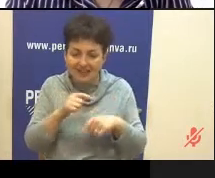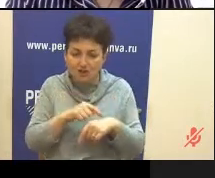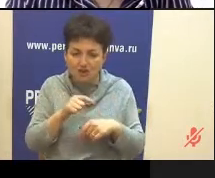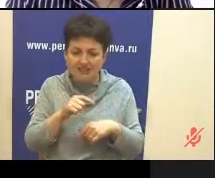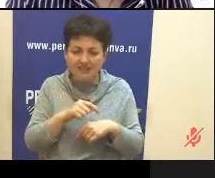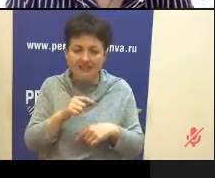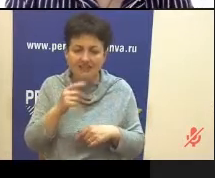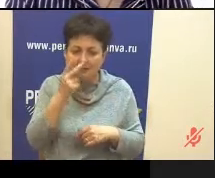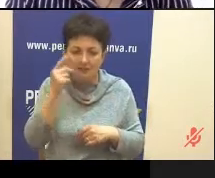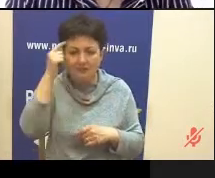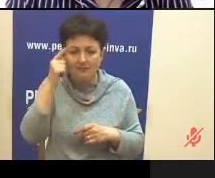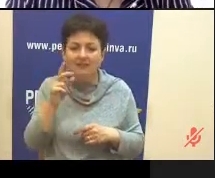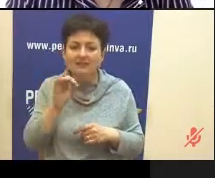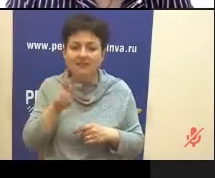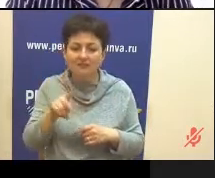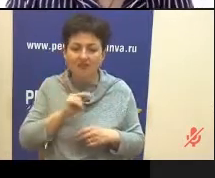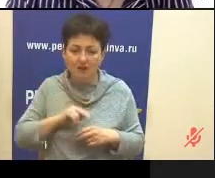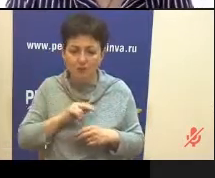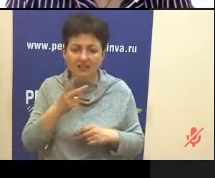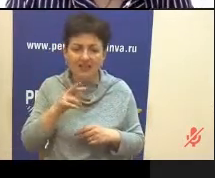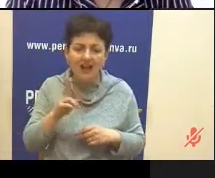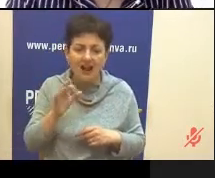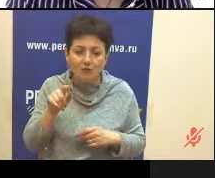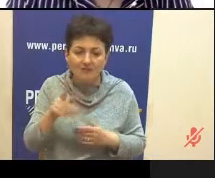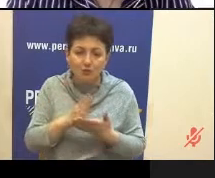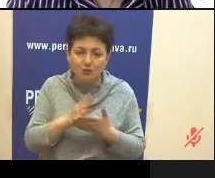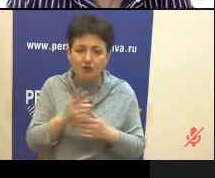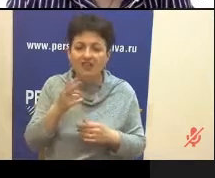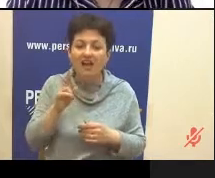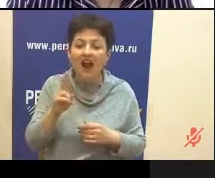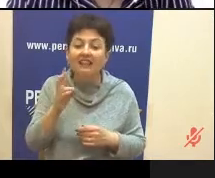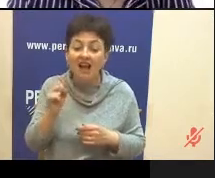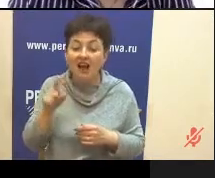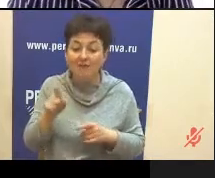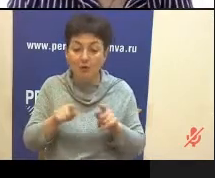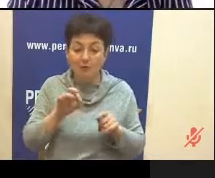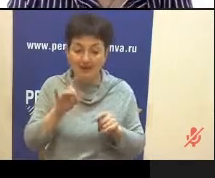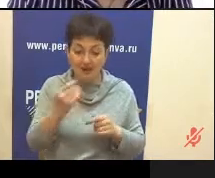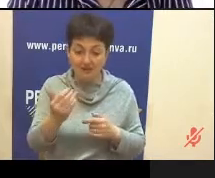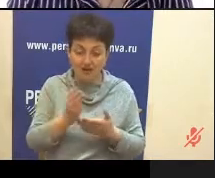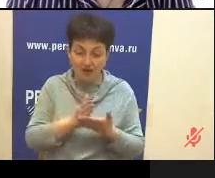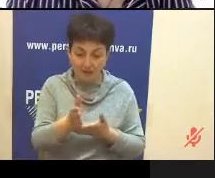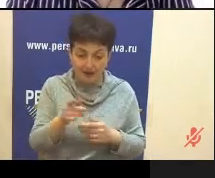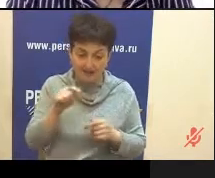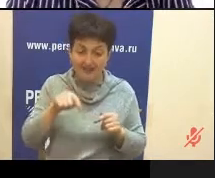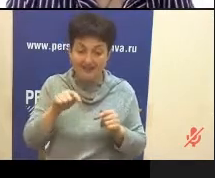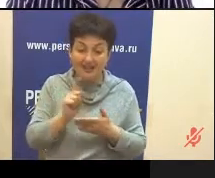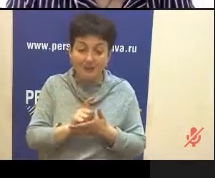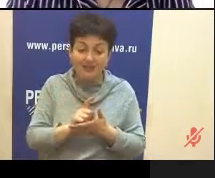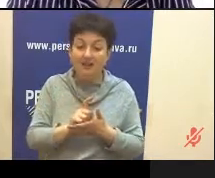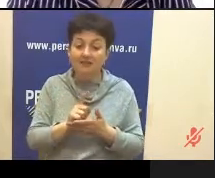и понимать, с кем вы работаете, для кого вы существуете и для кого, на кого ваш пиар направлен.